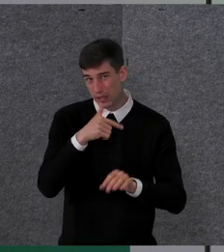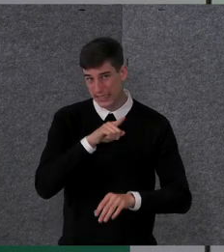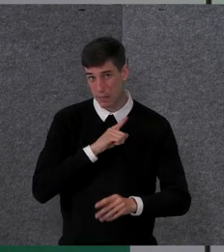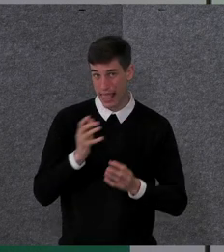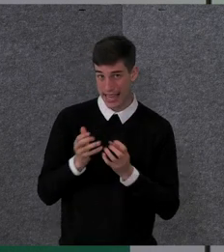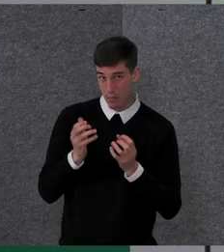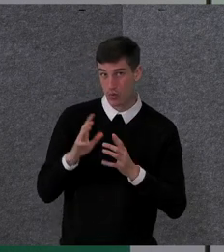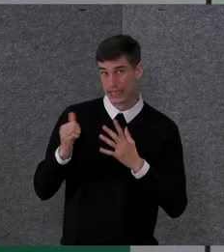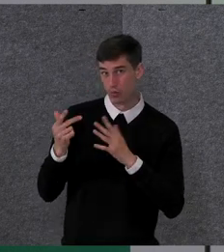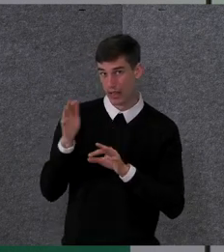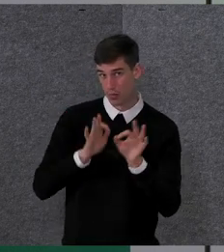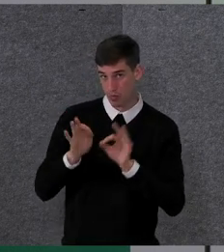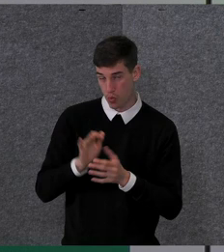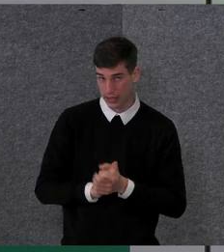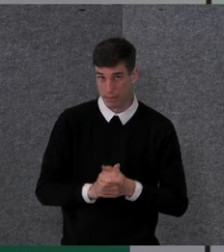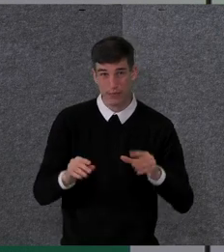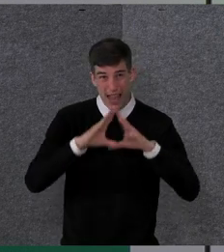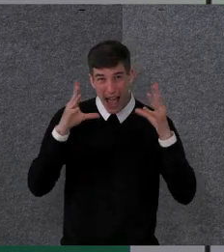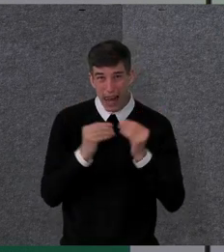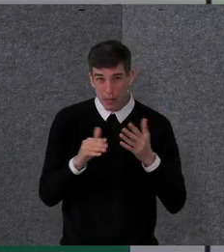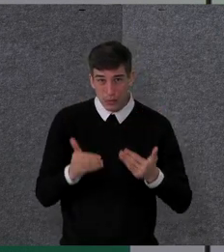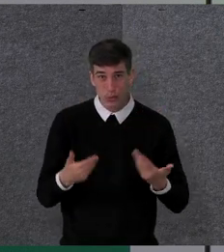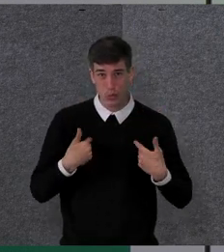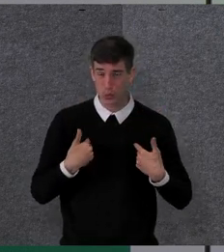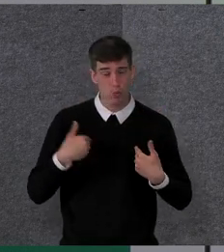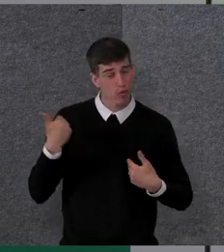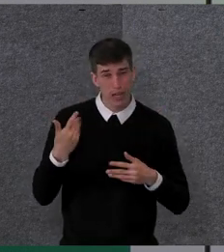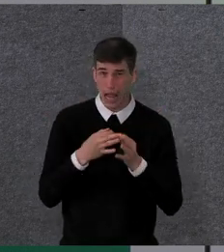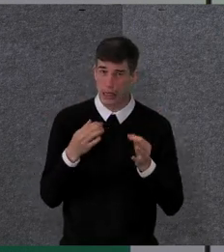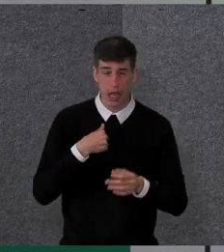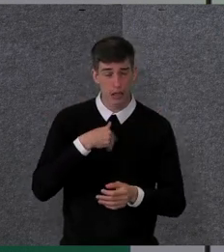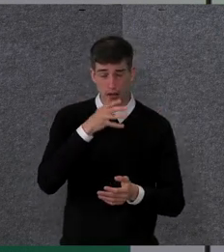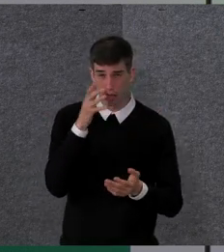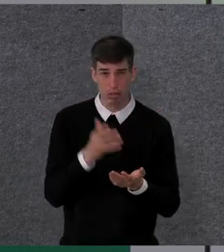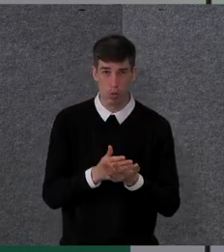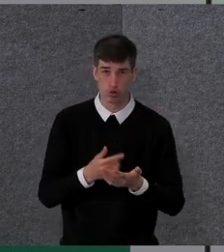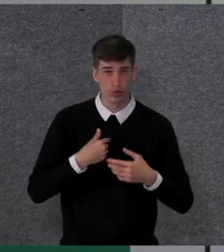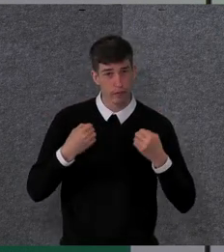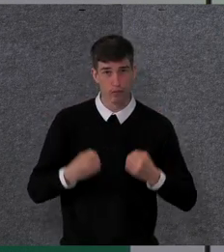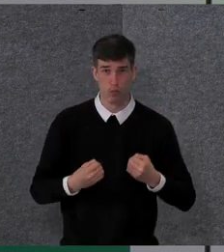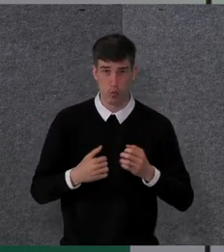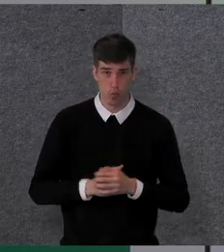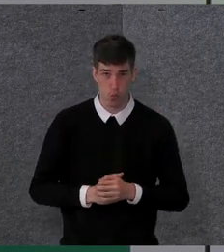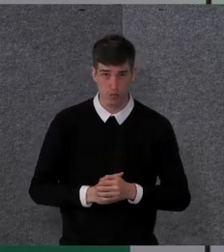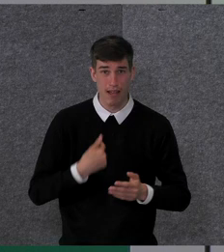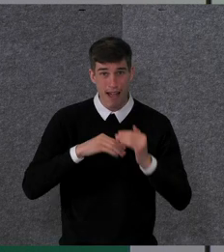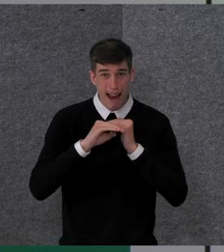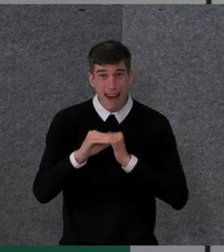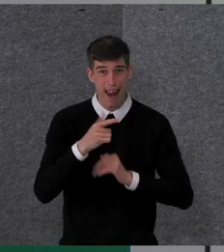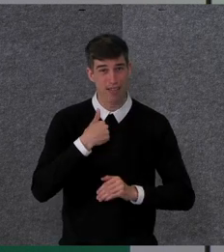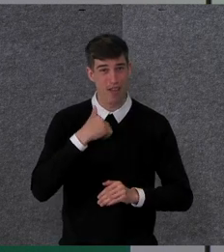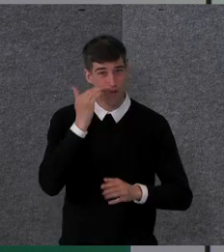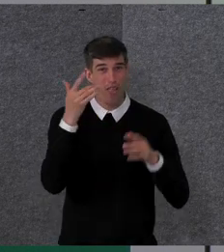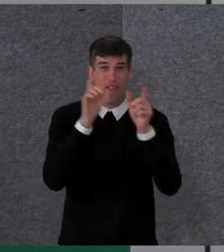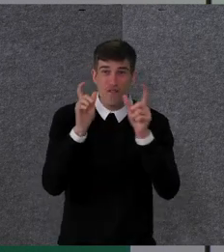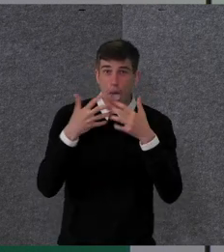Gemüse bei 36%. Das alles macht mich wirklich jeden Tag wütend. Und es treibt mich als Landbewohnerin, als Unternehmerin,